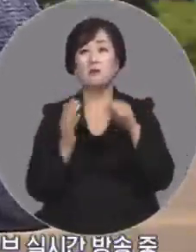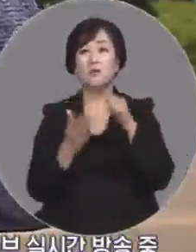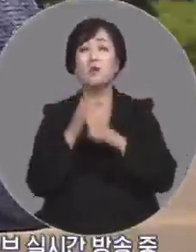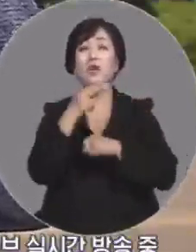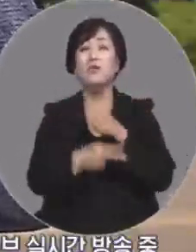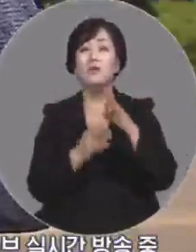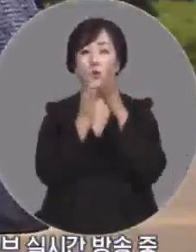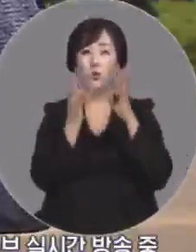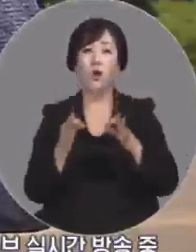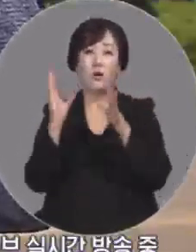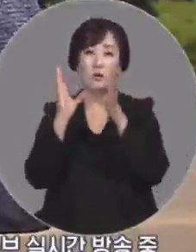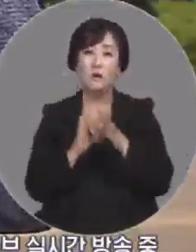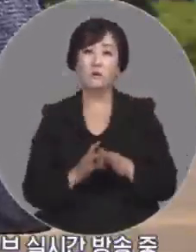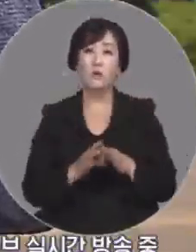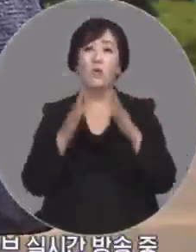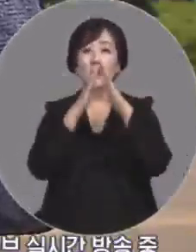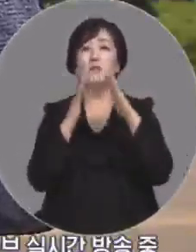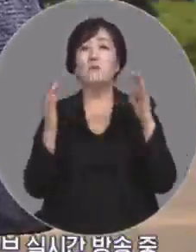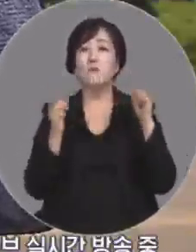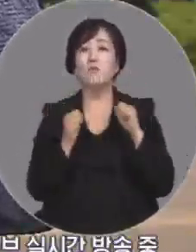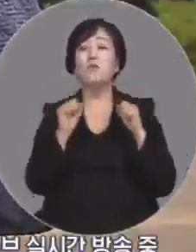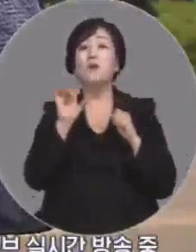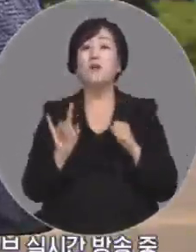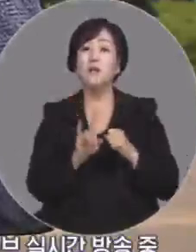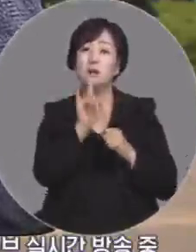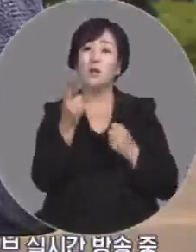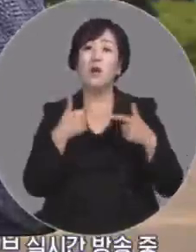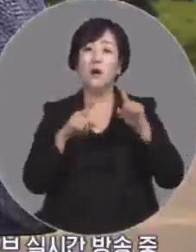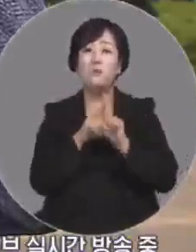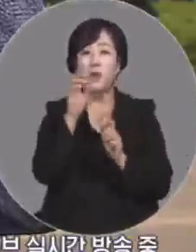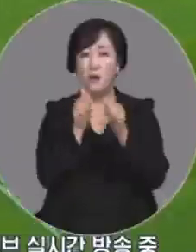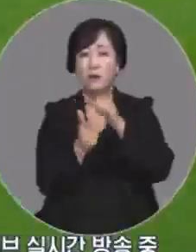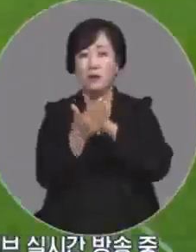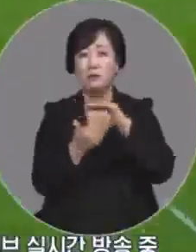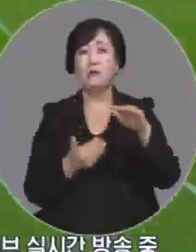연속 우승컵을 내줬던 전북과의 승부를 앞두고 있습니다.